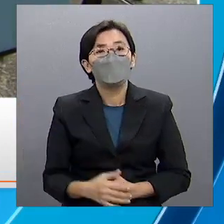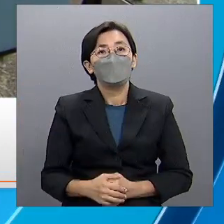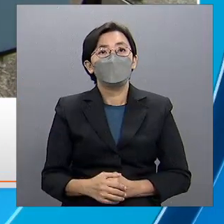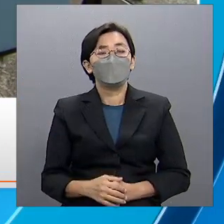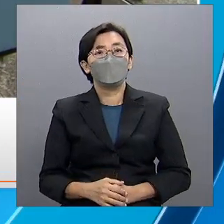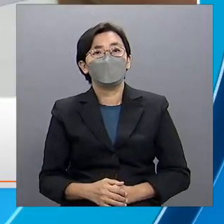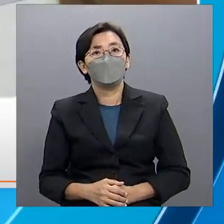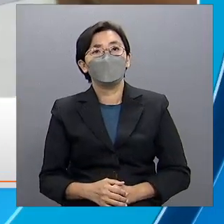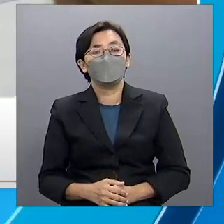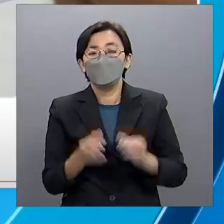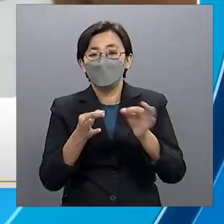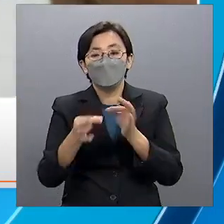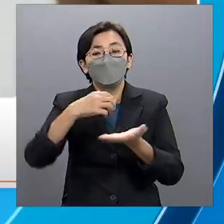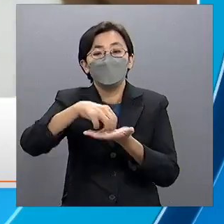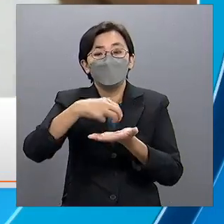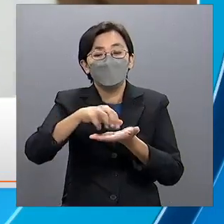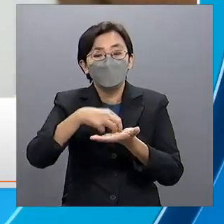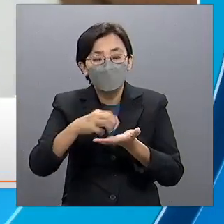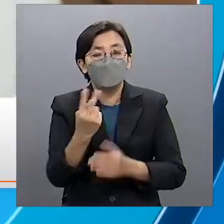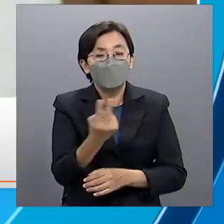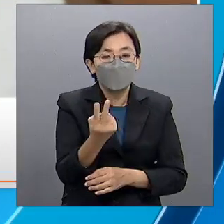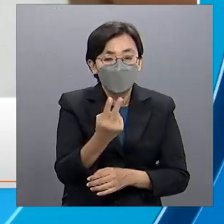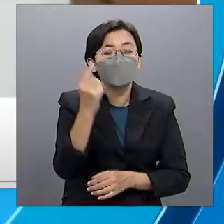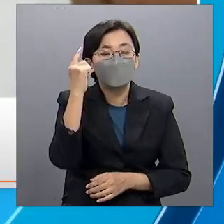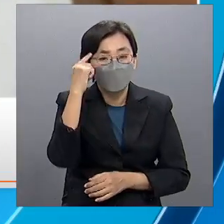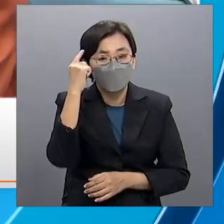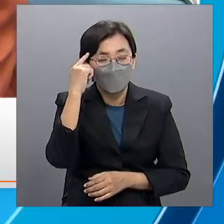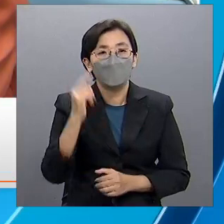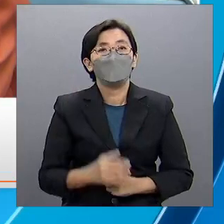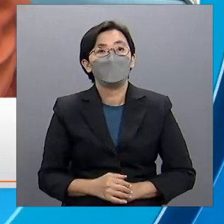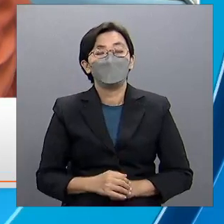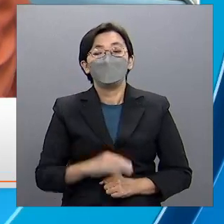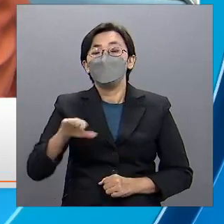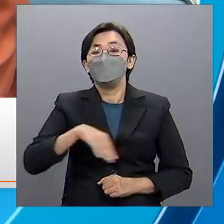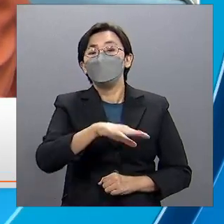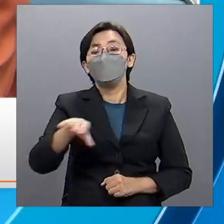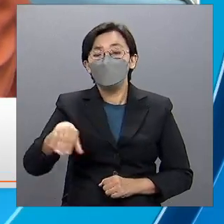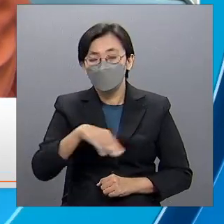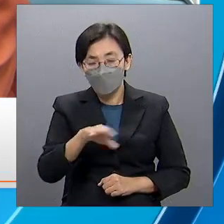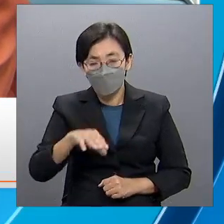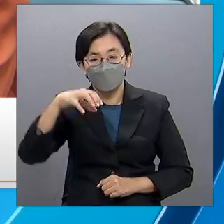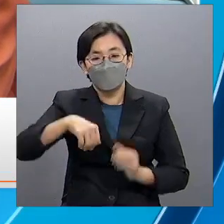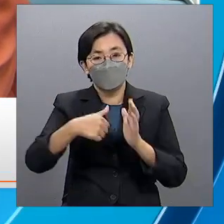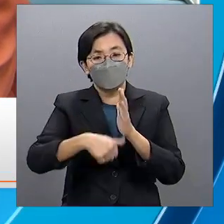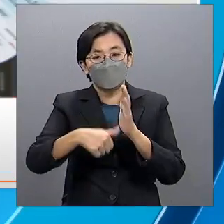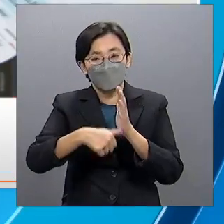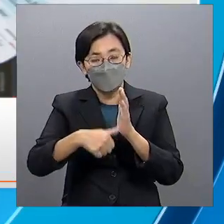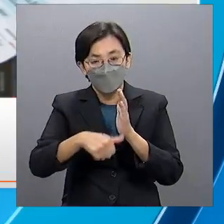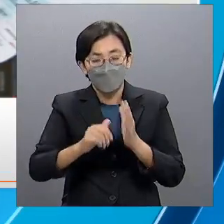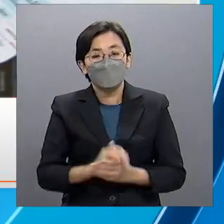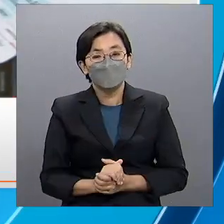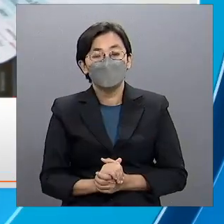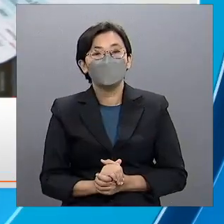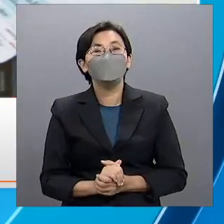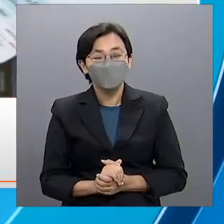ต้องเรียนให้คุณต๊อบแล้วก็คุณปางทราบนะคะปกติอะค่ะกรมสรรพากรเนี่ยอย่างที่คุณต๊อบบอกนะคะคุณป